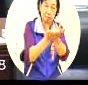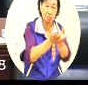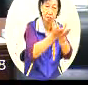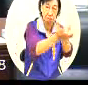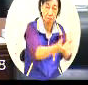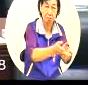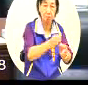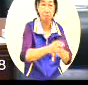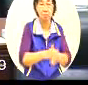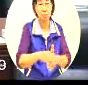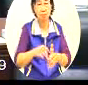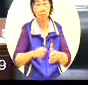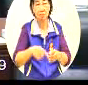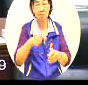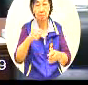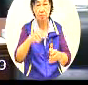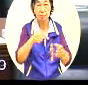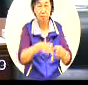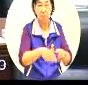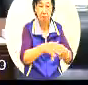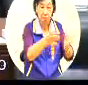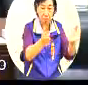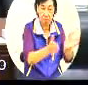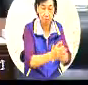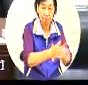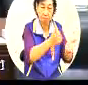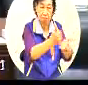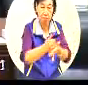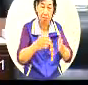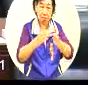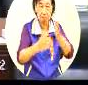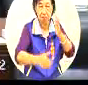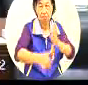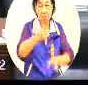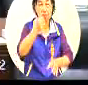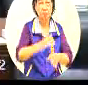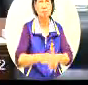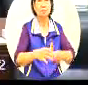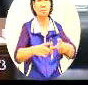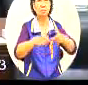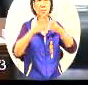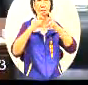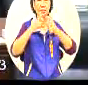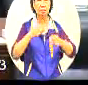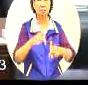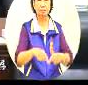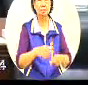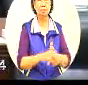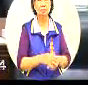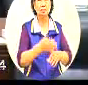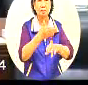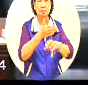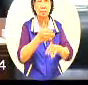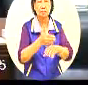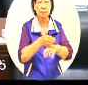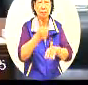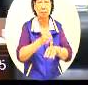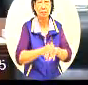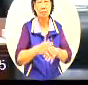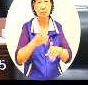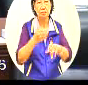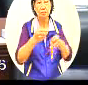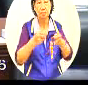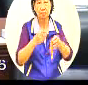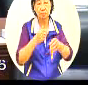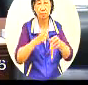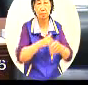的。来，这个第一个部分我们请市长来回答一下。 请市长回答。 谢谢议长，谢谢陈议